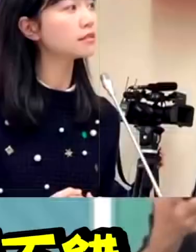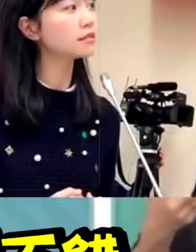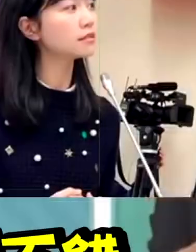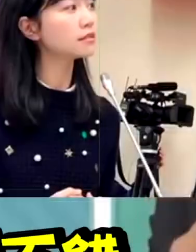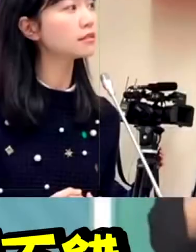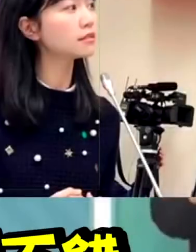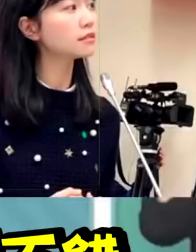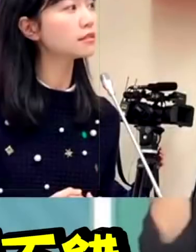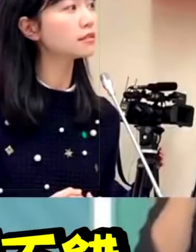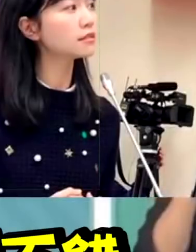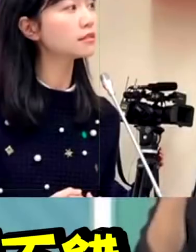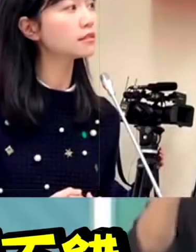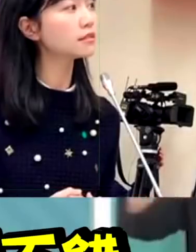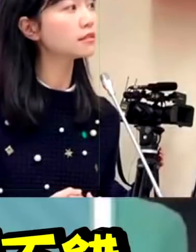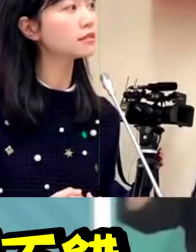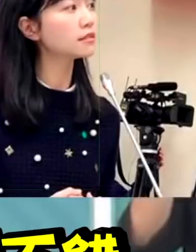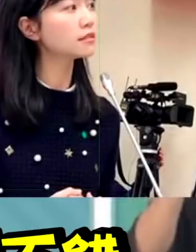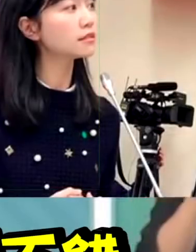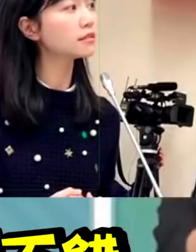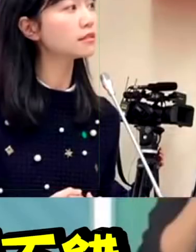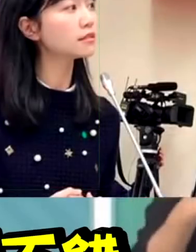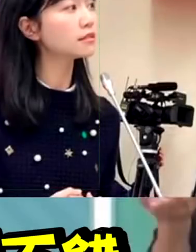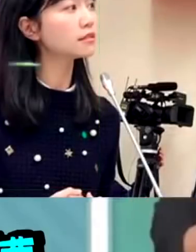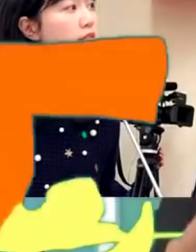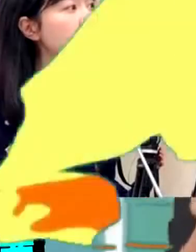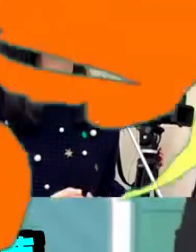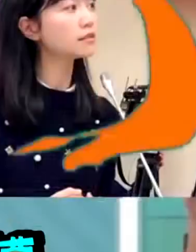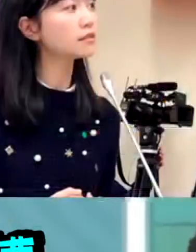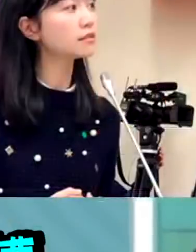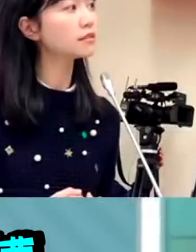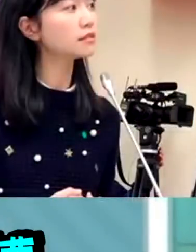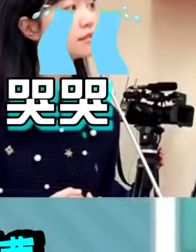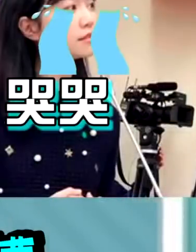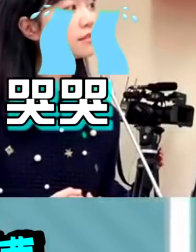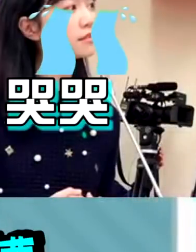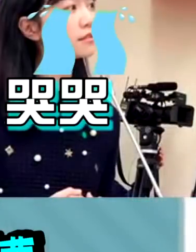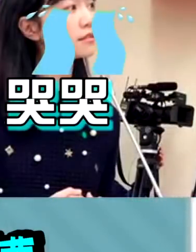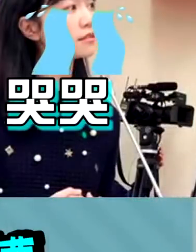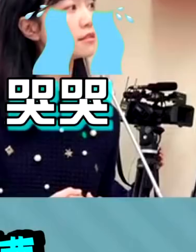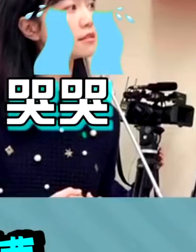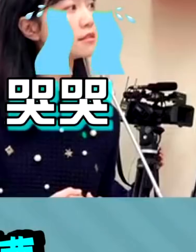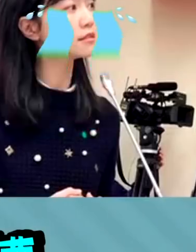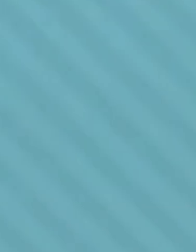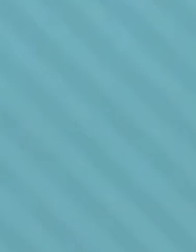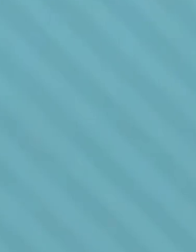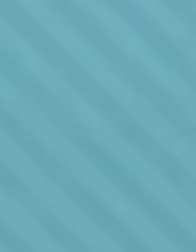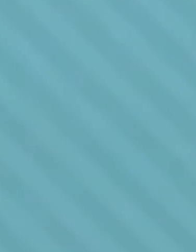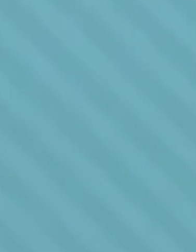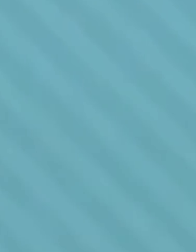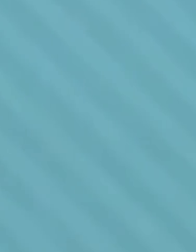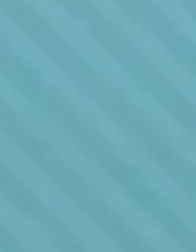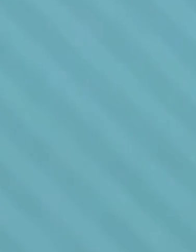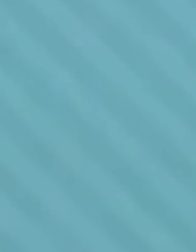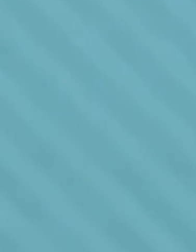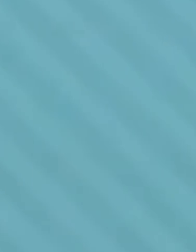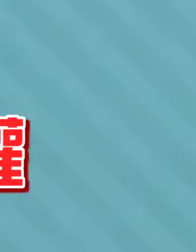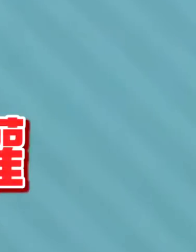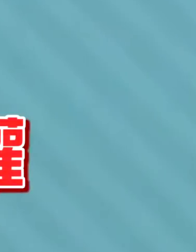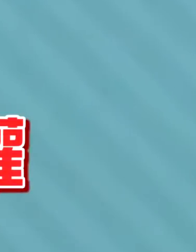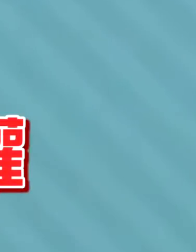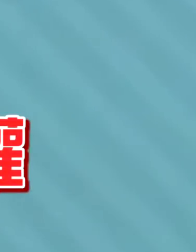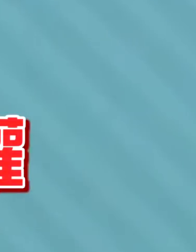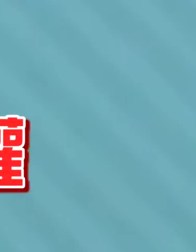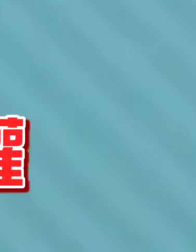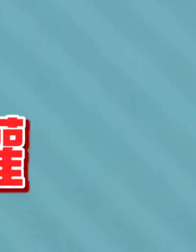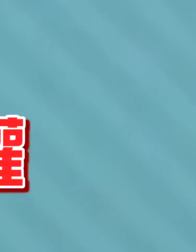实哦，高嘉平常跟我交情不错，你知道哈，就是我要把你吐槽，心中有特权哦，在看什么都是